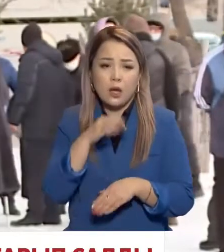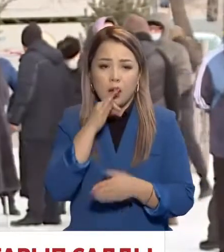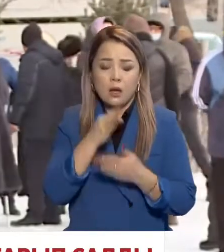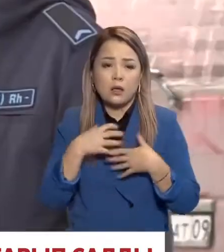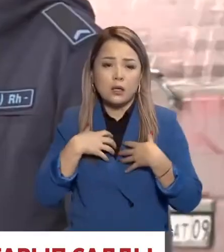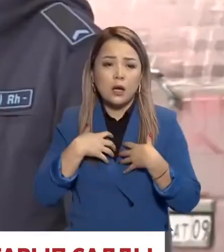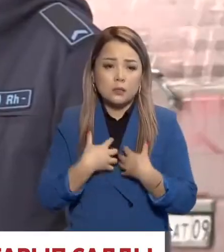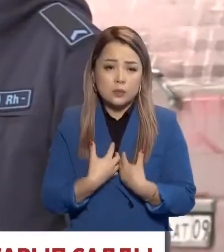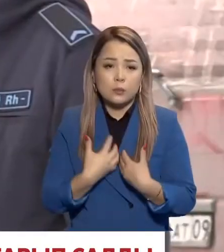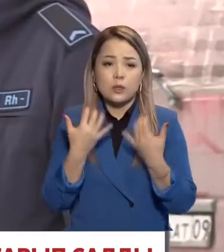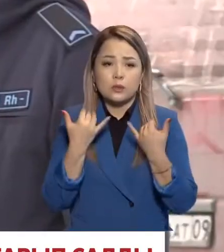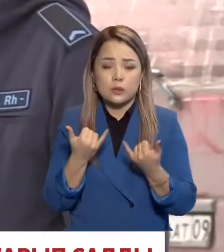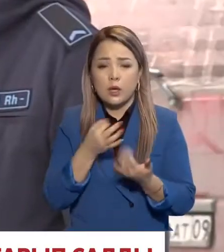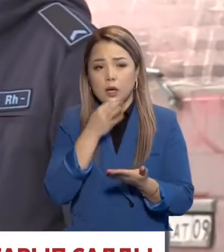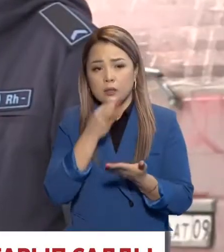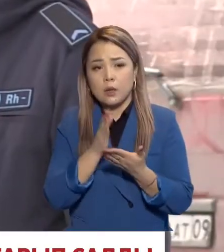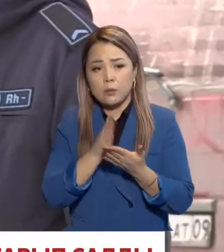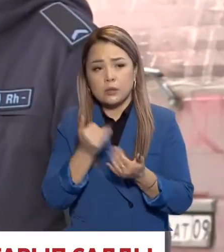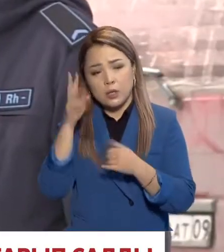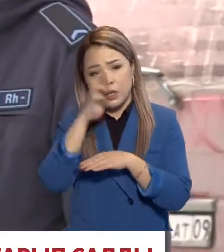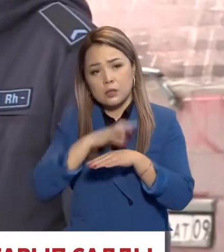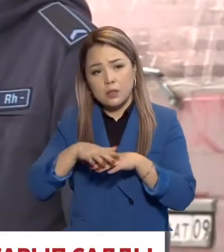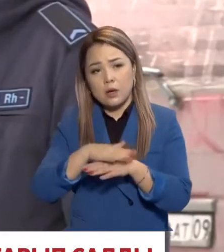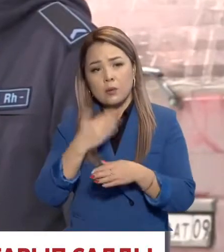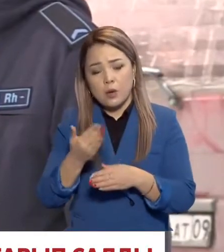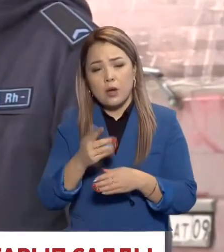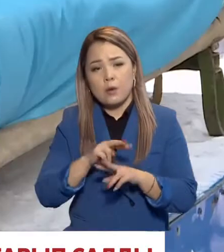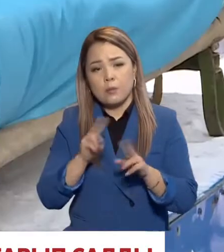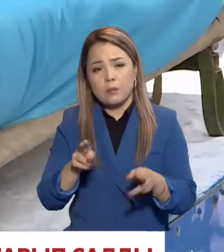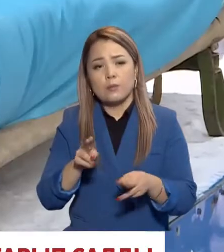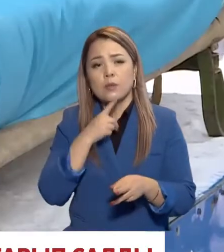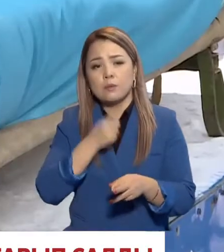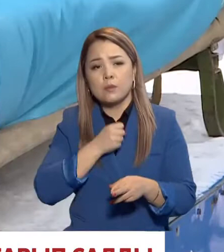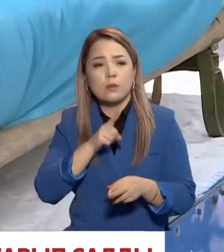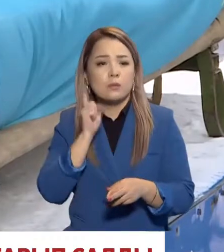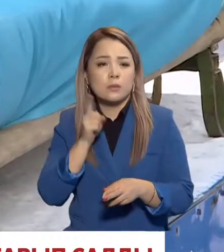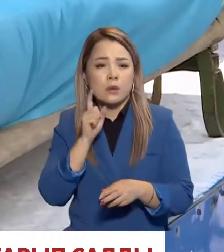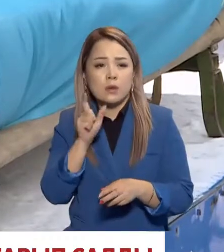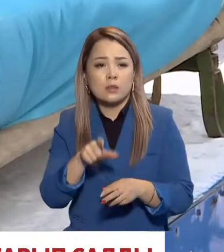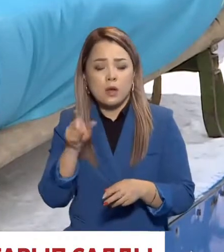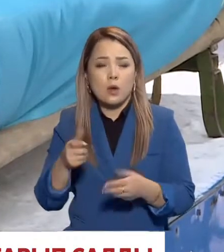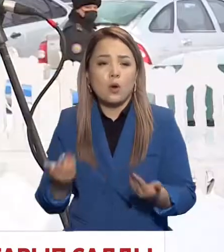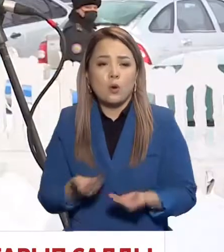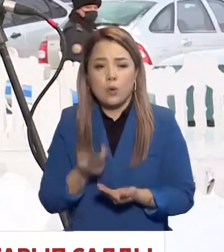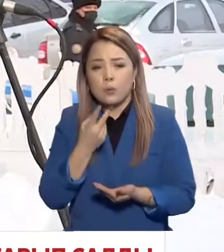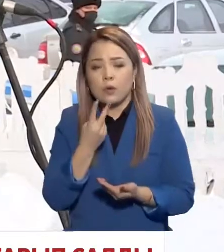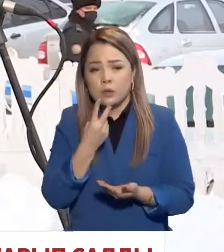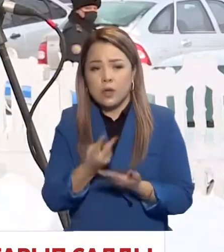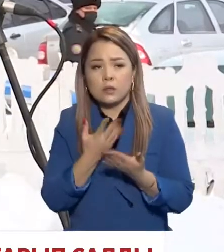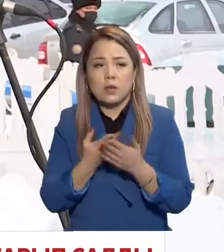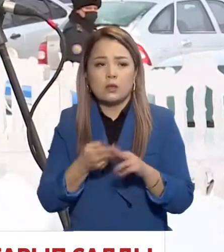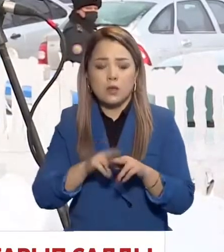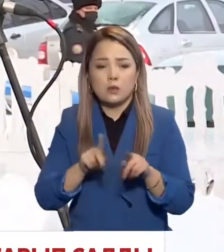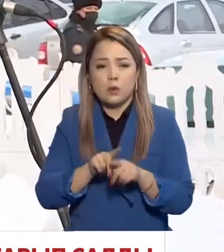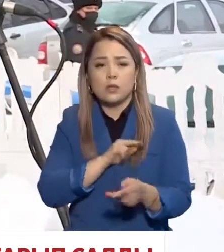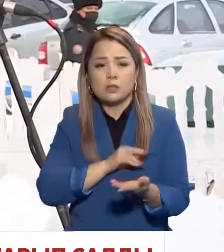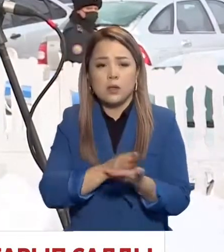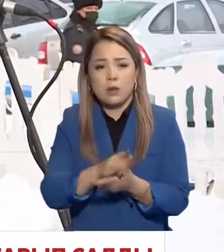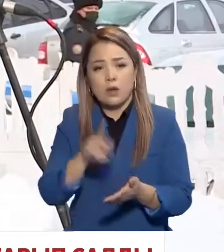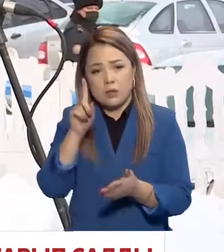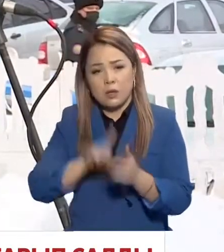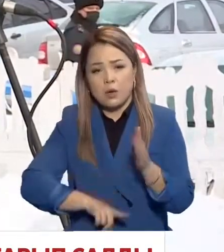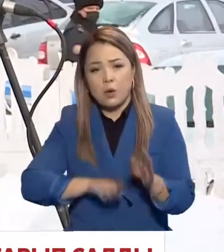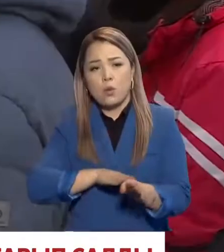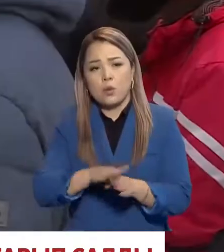қабырғамыз қайысып, көңіл айтамыз. Ел үшін жанын пида еткен қос батыр өмірлеріне төнген қауіпке қарамастан қызметтік жауынгерлік міндеттерін адал орындады.